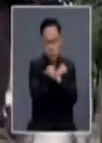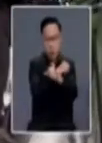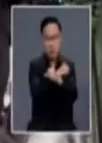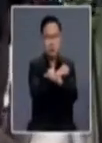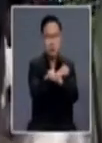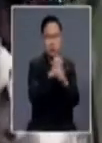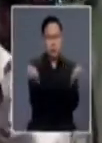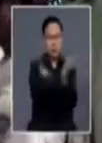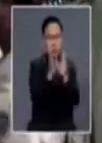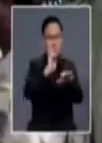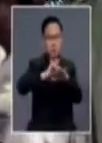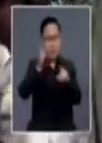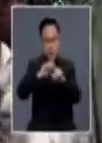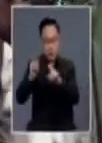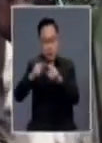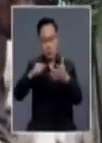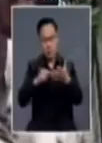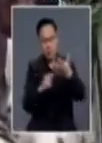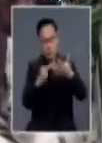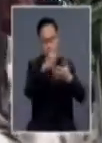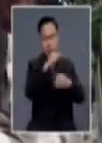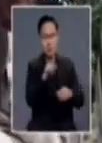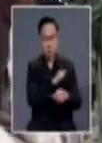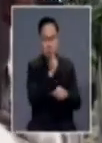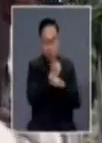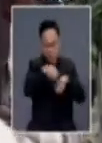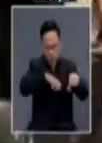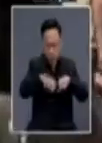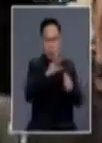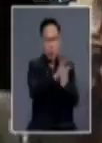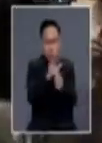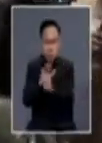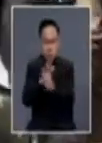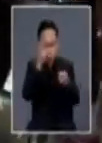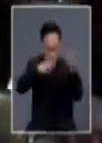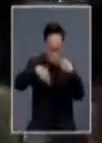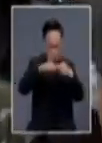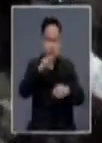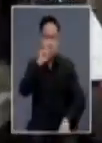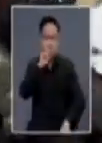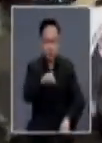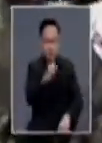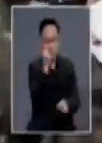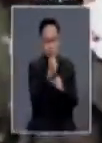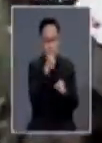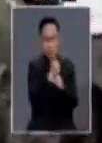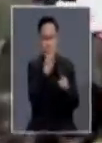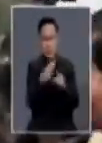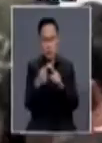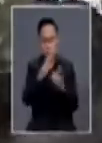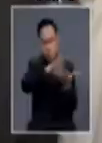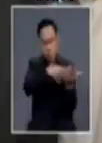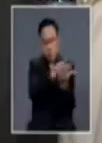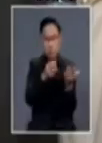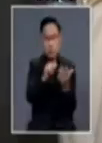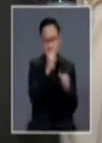และบรรเทาสาธารณภัยทุกระดับเพื่อทำหน้าที่ควบคุมอำนวยการสั่งการและบัญชาการเหตุการณ์โดยมียุทธศาสตร์การดำเนิน